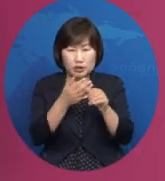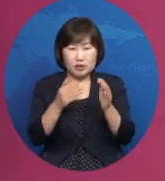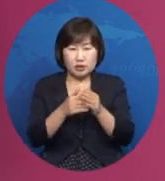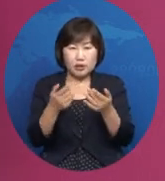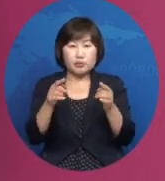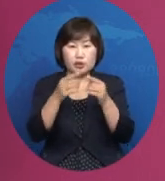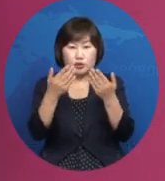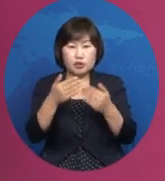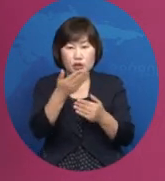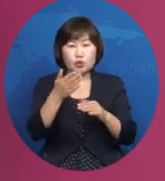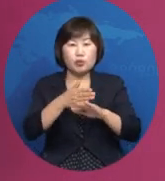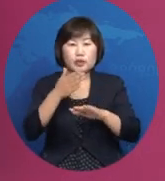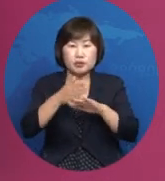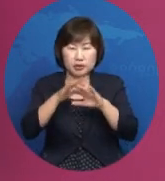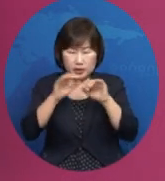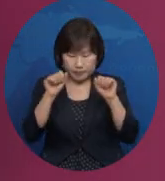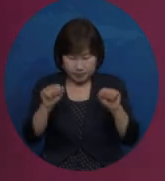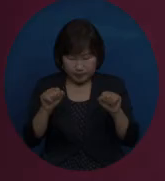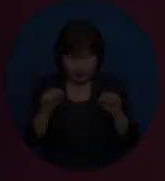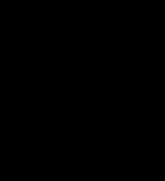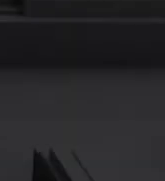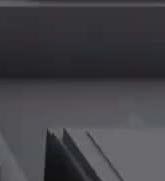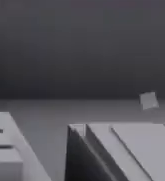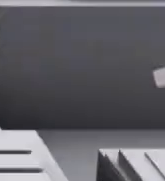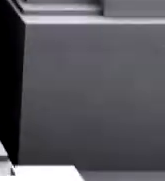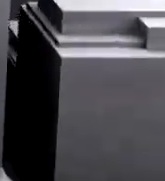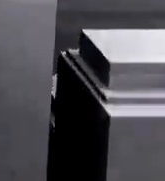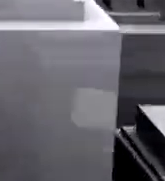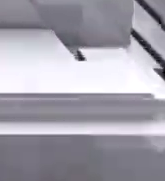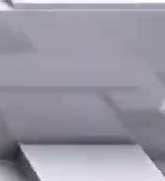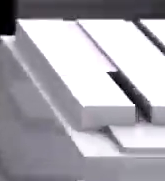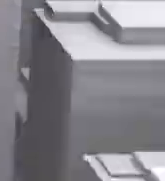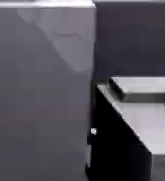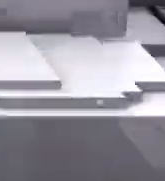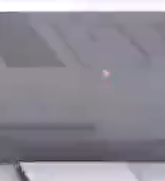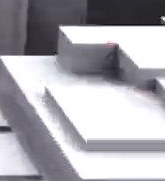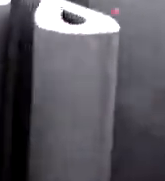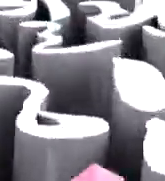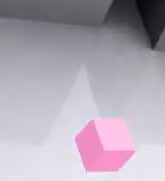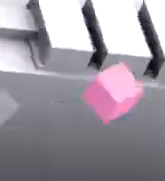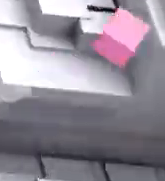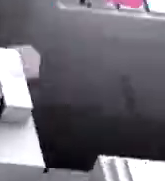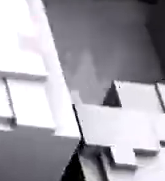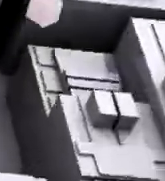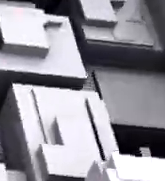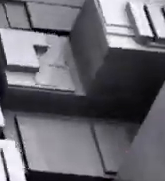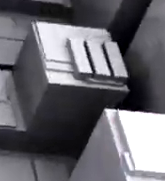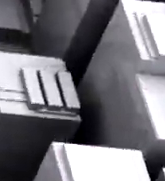전해드렸습니다. 함께해 주신 여러분 고맙습니다.